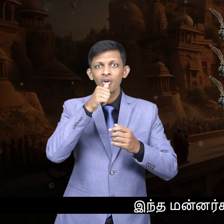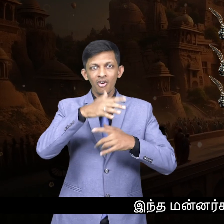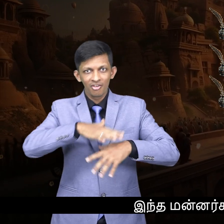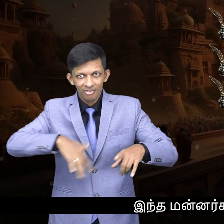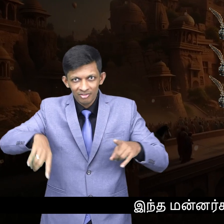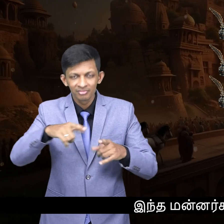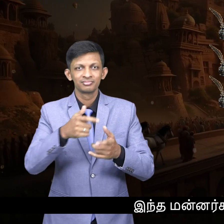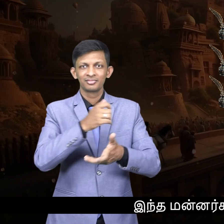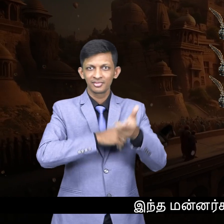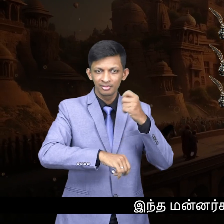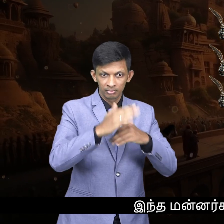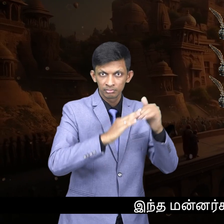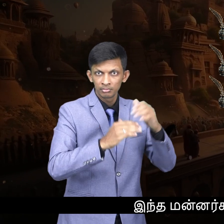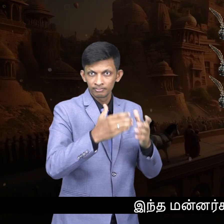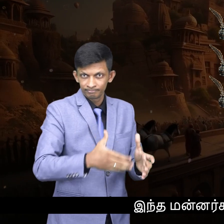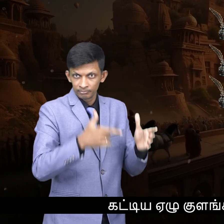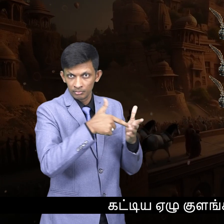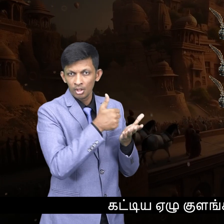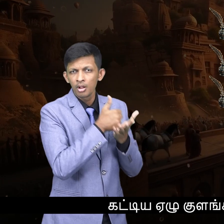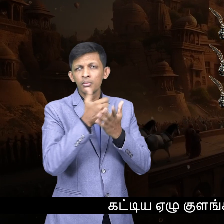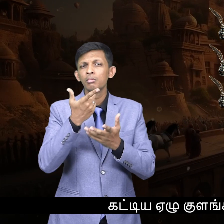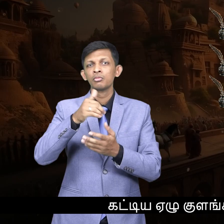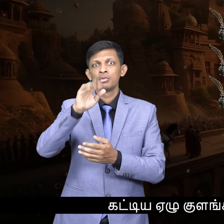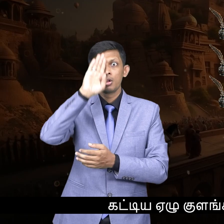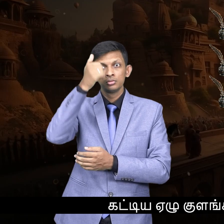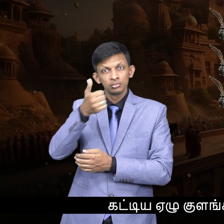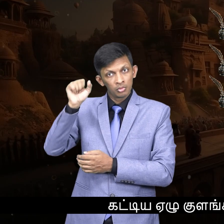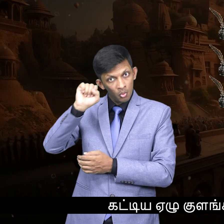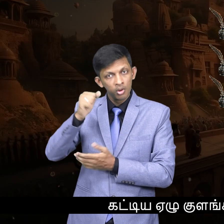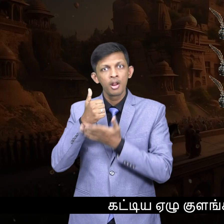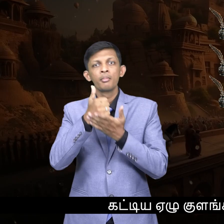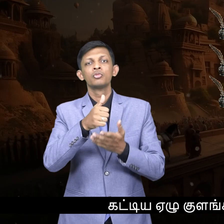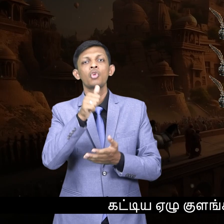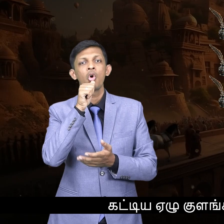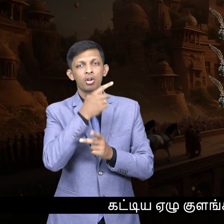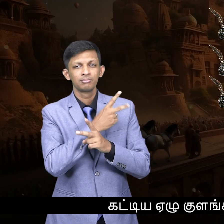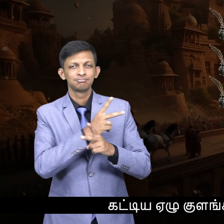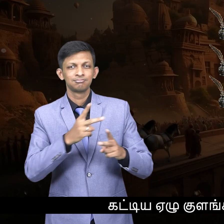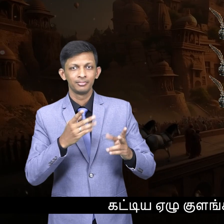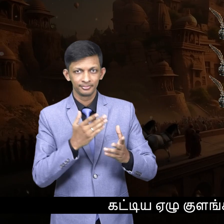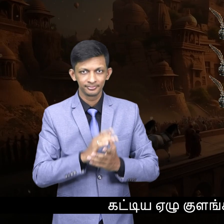இந்த மன்னர்கள் தண்ணீருக்காக கட்டிய 7 குளங்களை கண்டறிவீர்கள்.